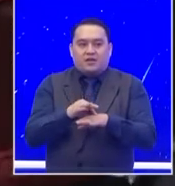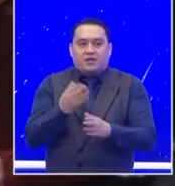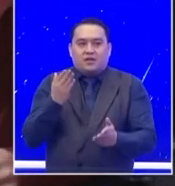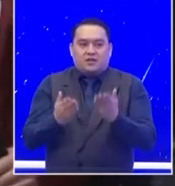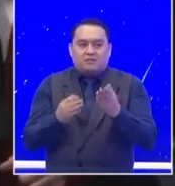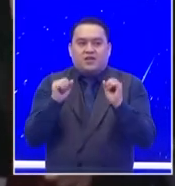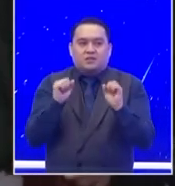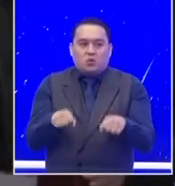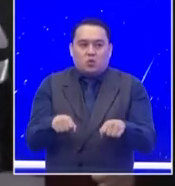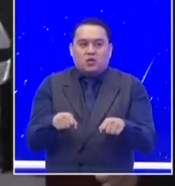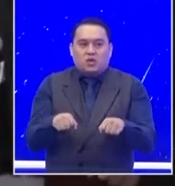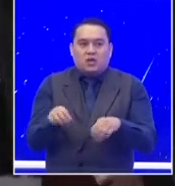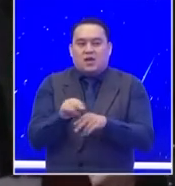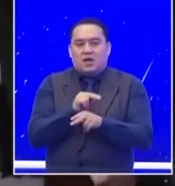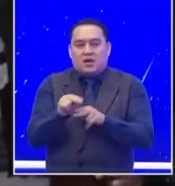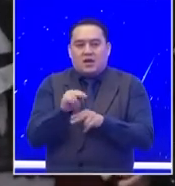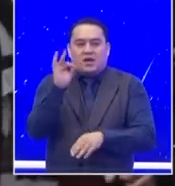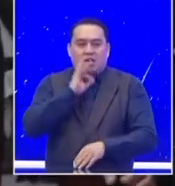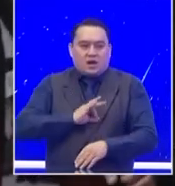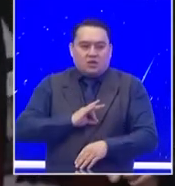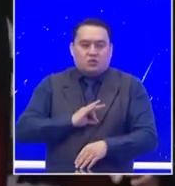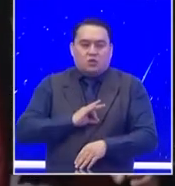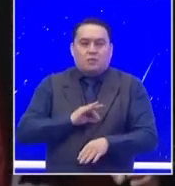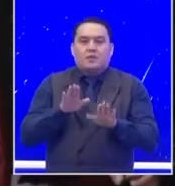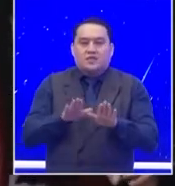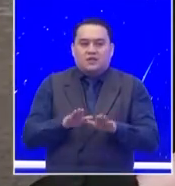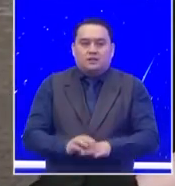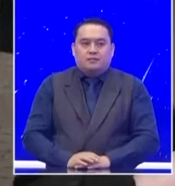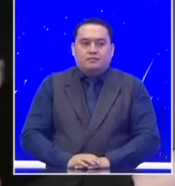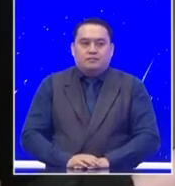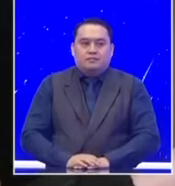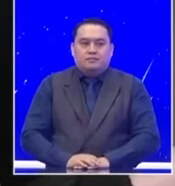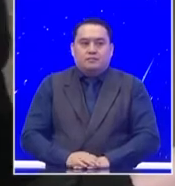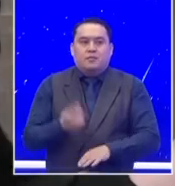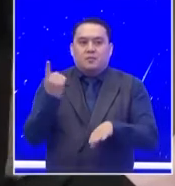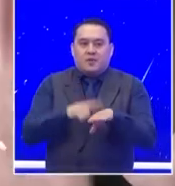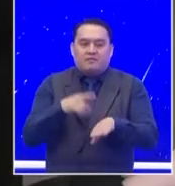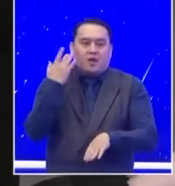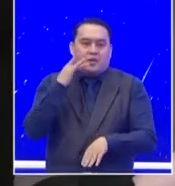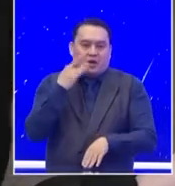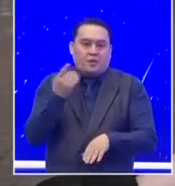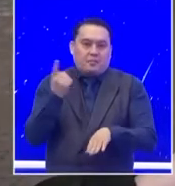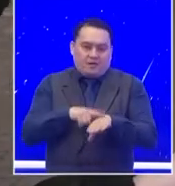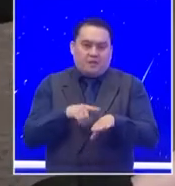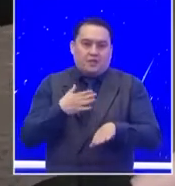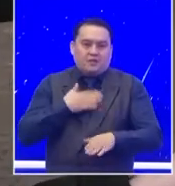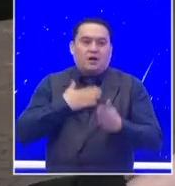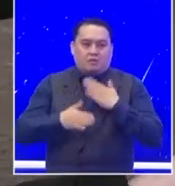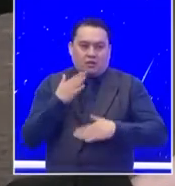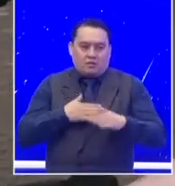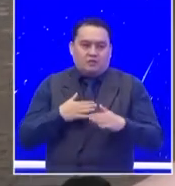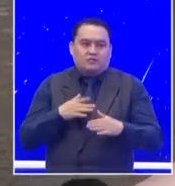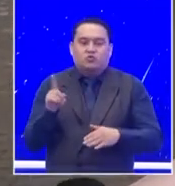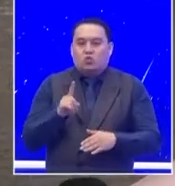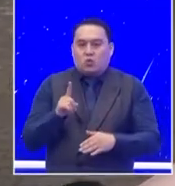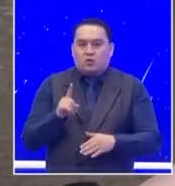также возможные лекарства, врачей и местоположение больниц. Мы заняли первое место в Нью-Йорке. Вот. Мы, конечно же, очень обрадовались,